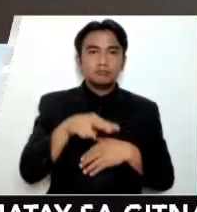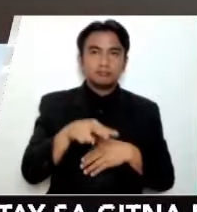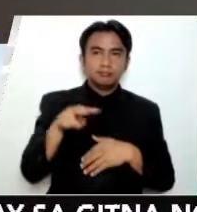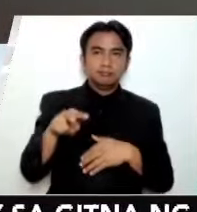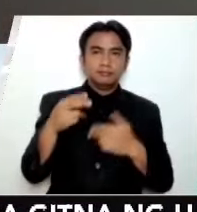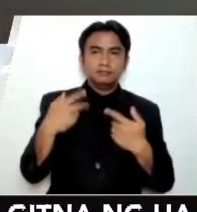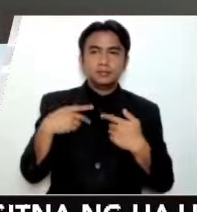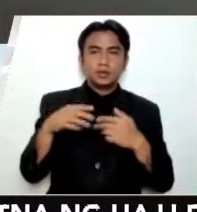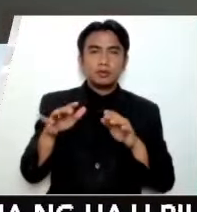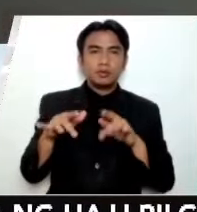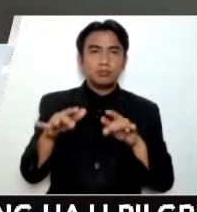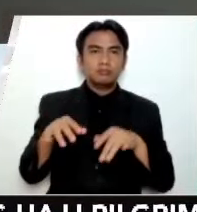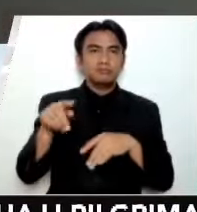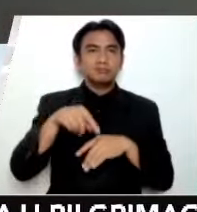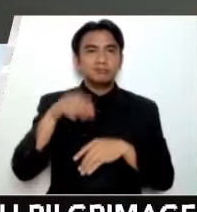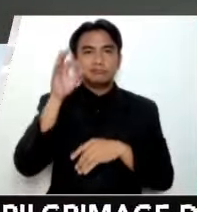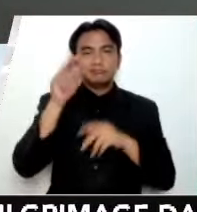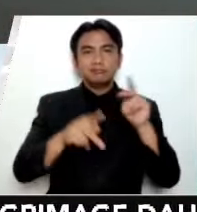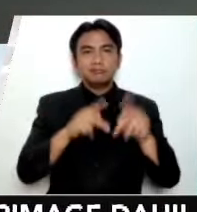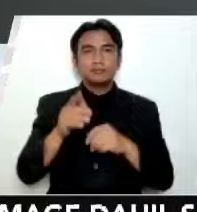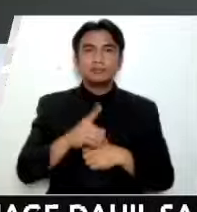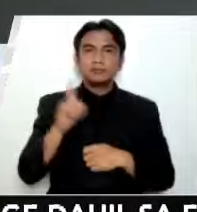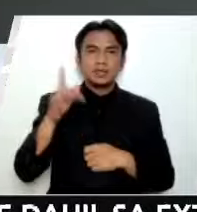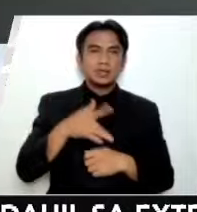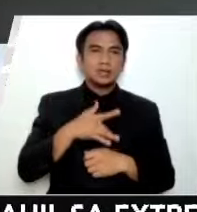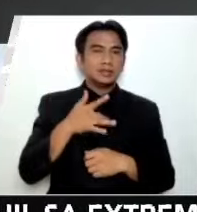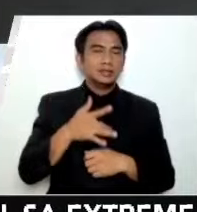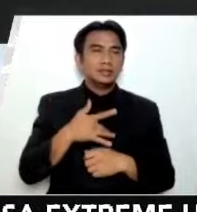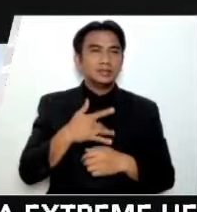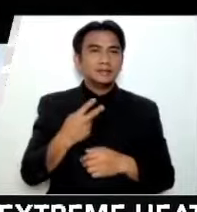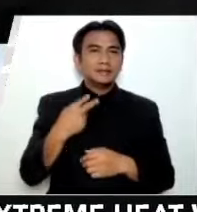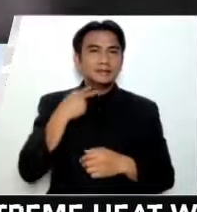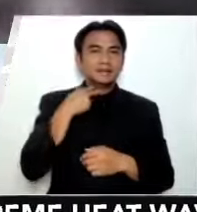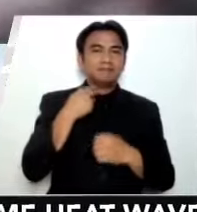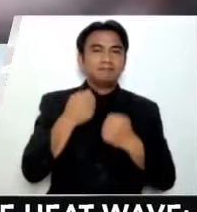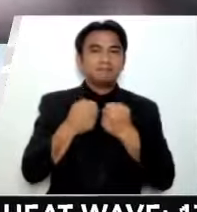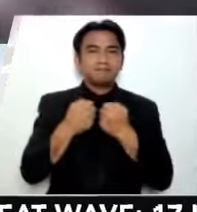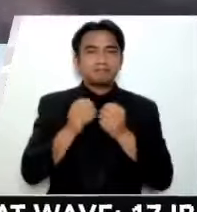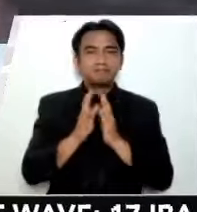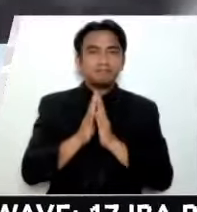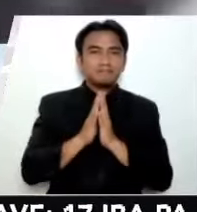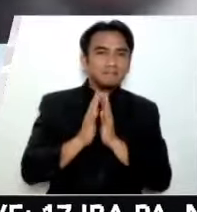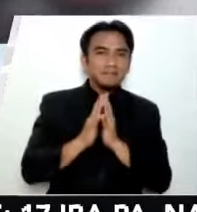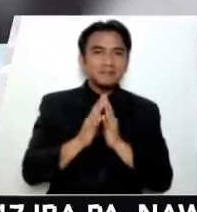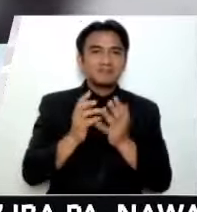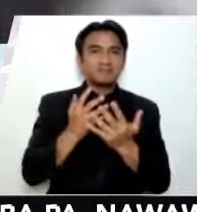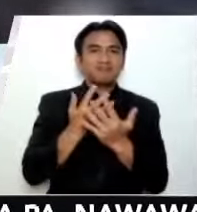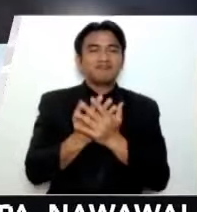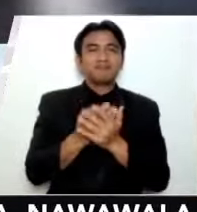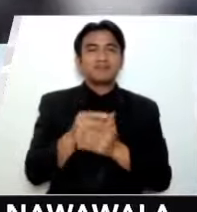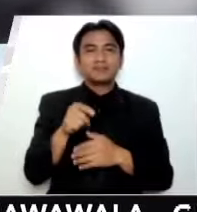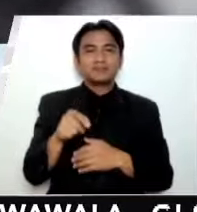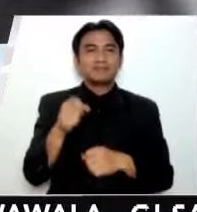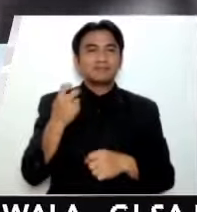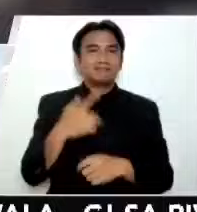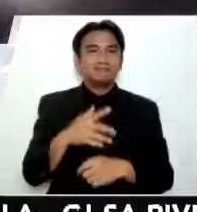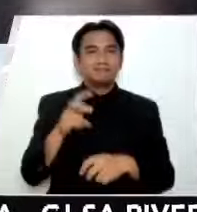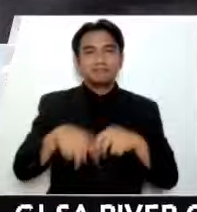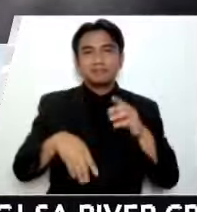sardinas, parang nasa kulungan, pwedeng lumabas. Paglipas na 5 araw, nakauwi sa Pilipinas